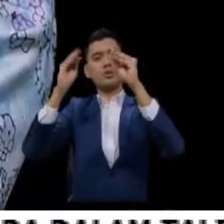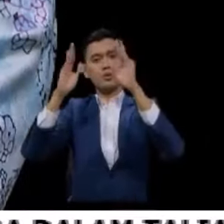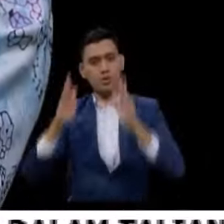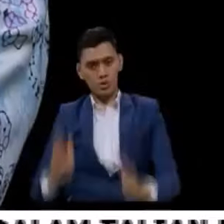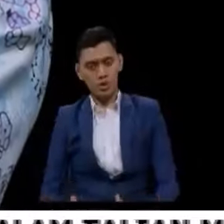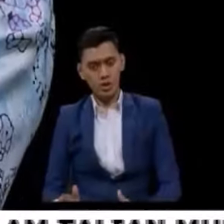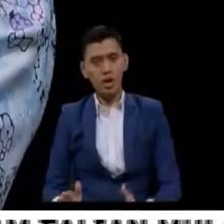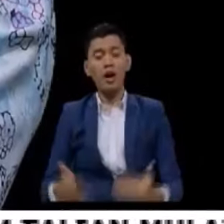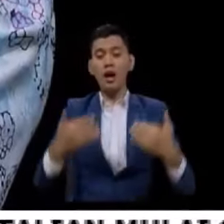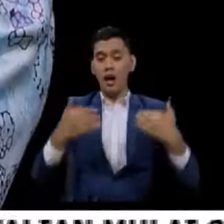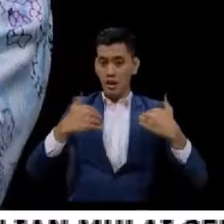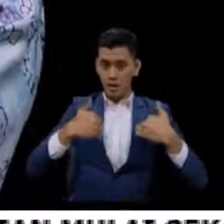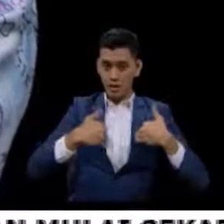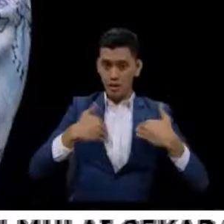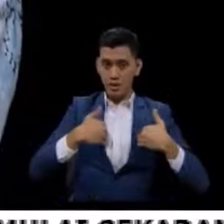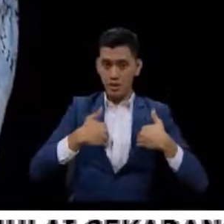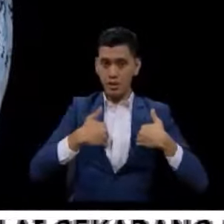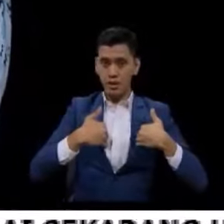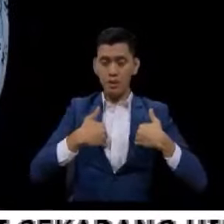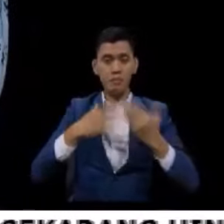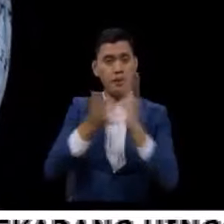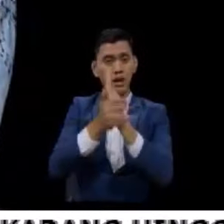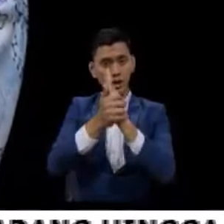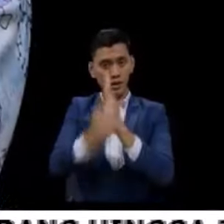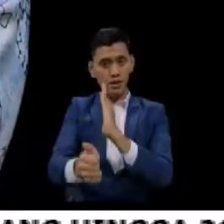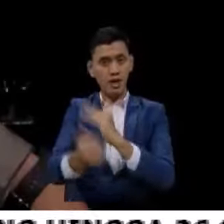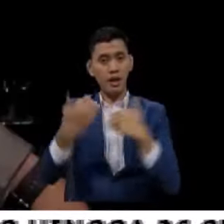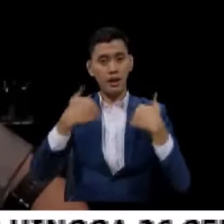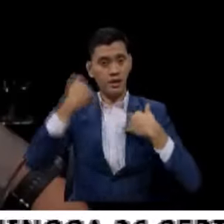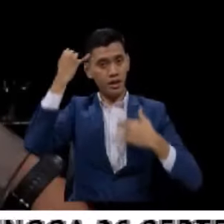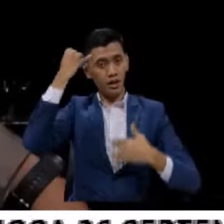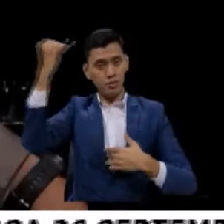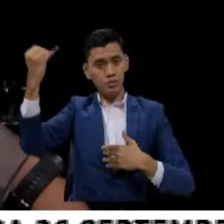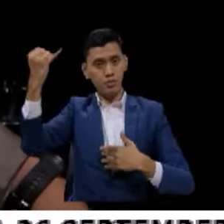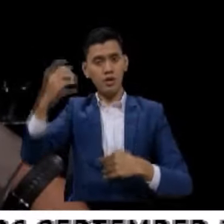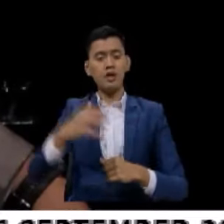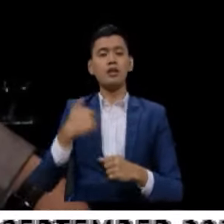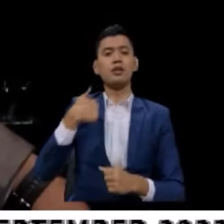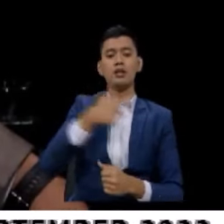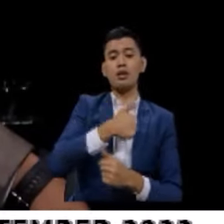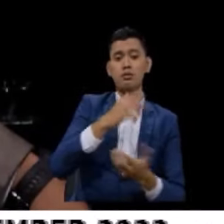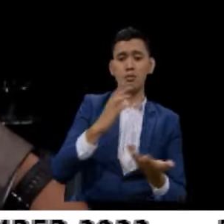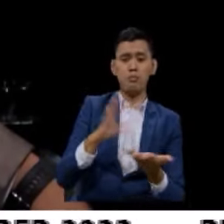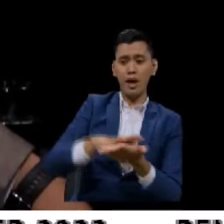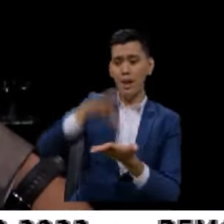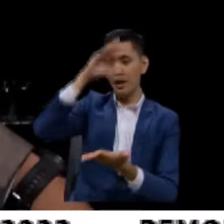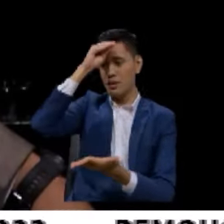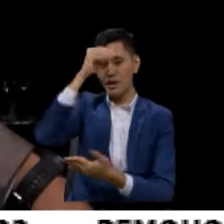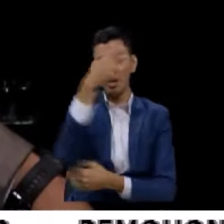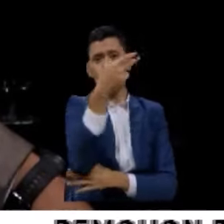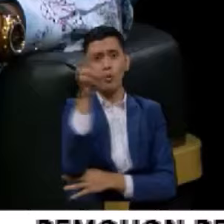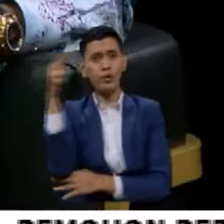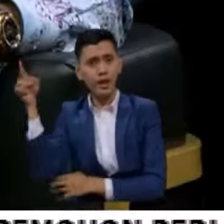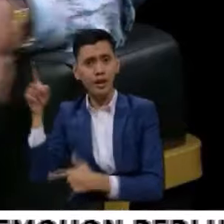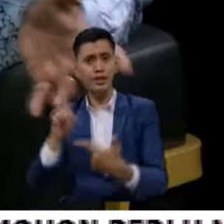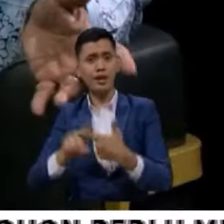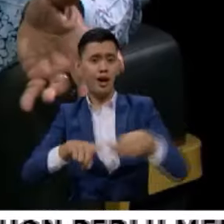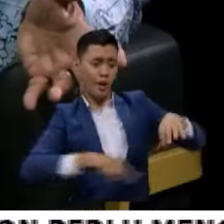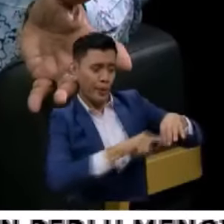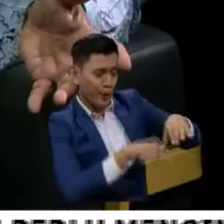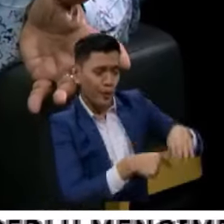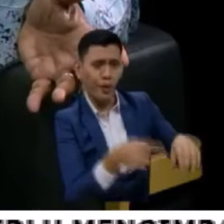ini orang yang ada otoriter untuk lihat cakap bagus tuh yang tiba-tiba belum ngaji lautan dalam gua oneplay